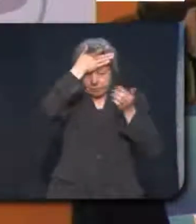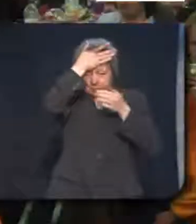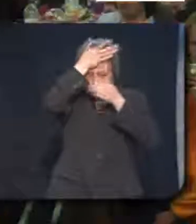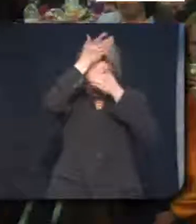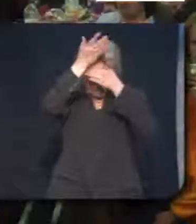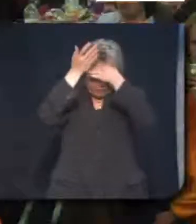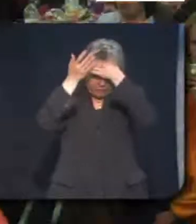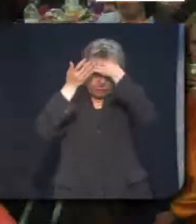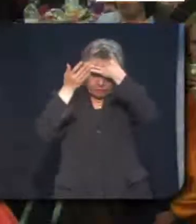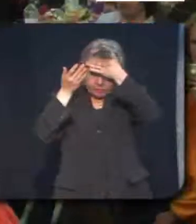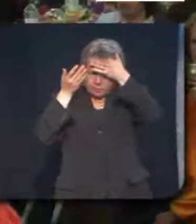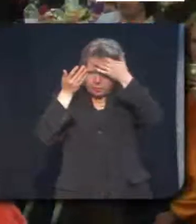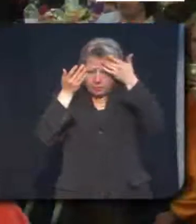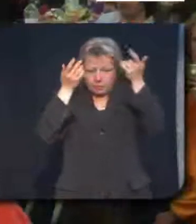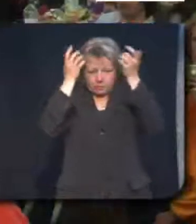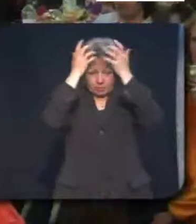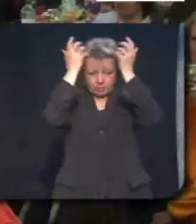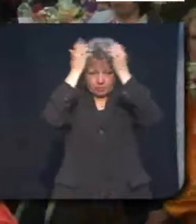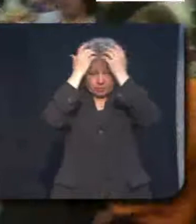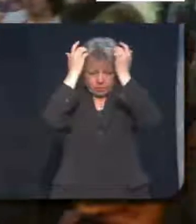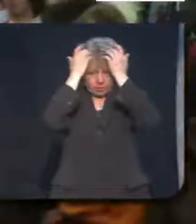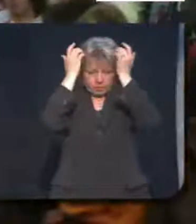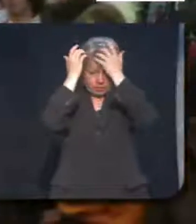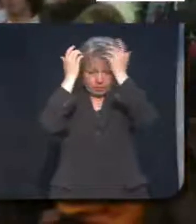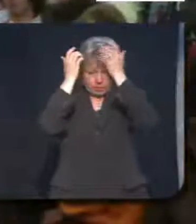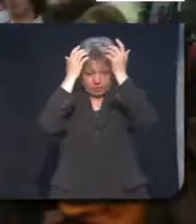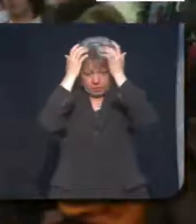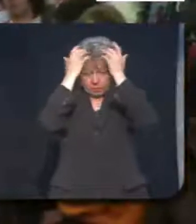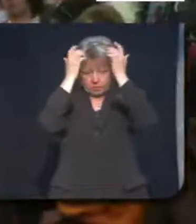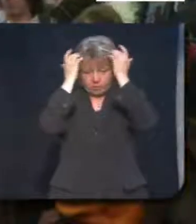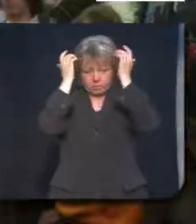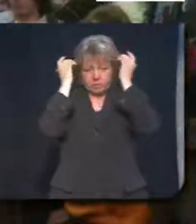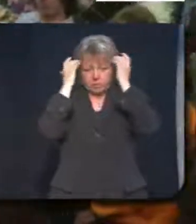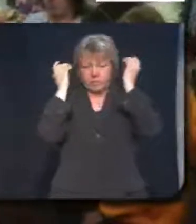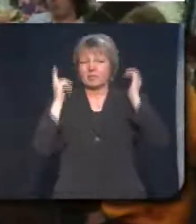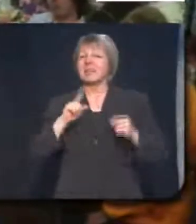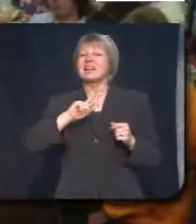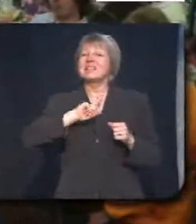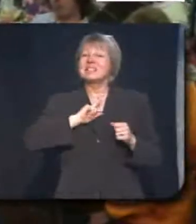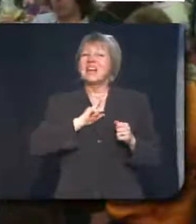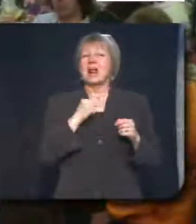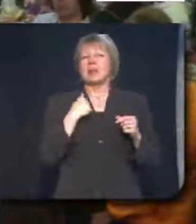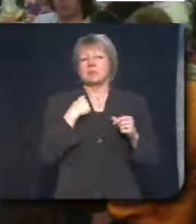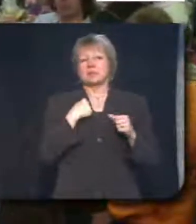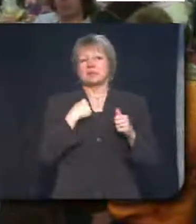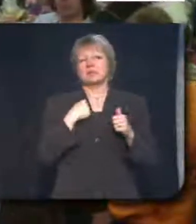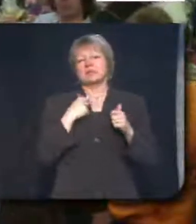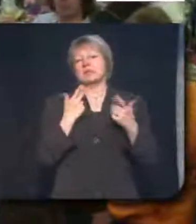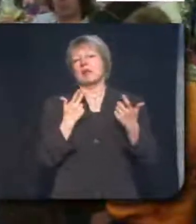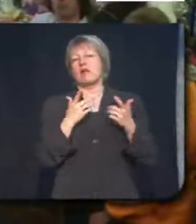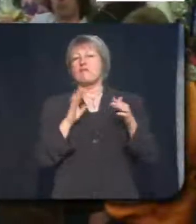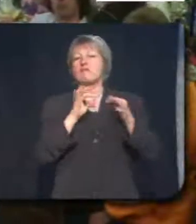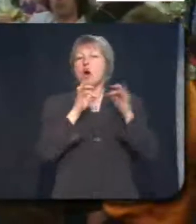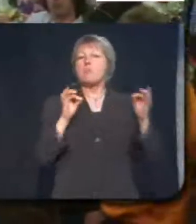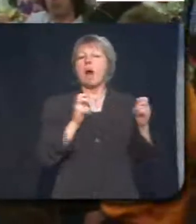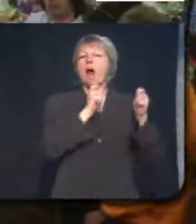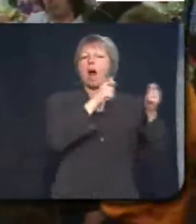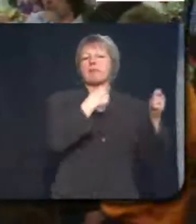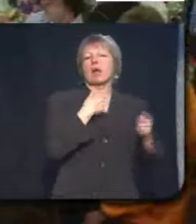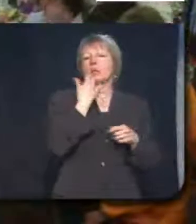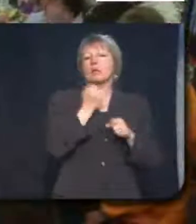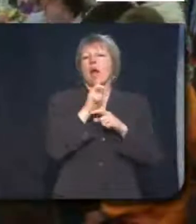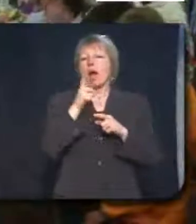Antragsteller formal aber letzten Endes inhaltlich weil die Texte übernommen worden sind aus dem was die AG Gesundheit